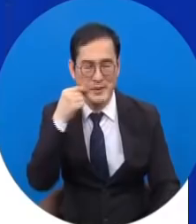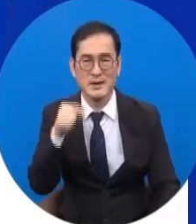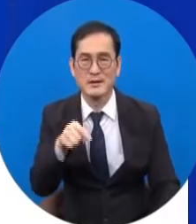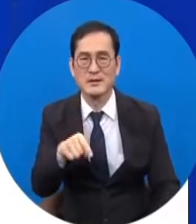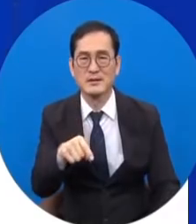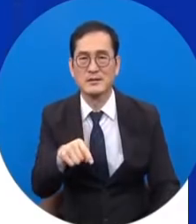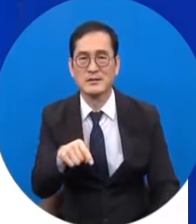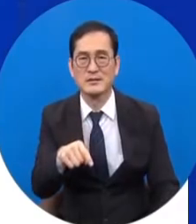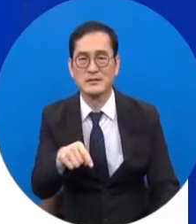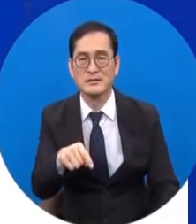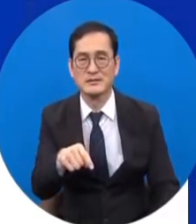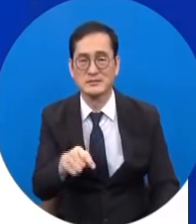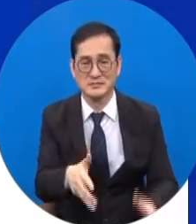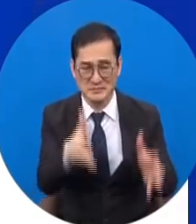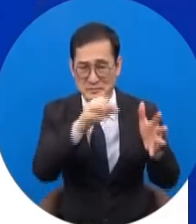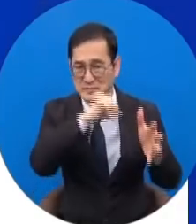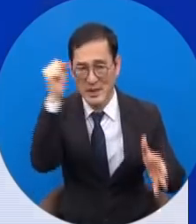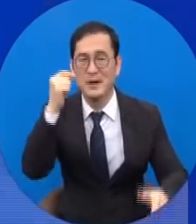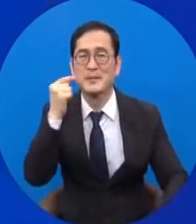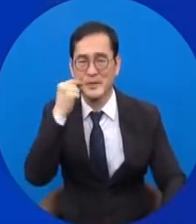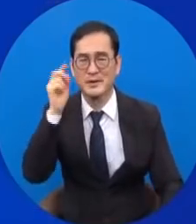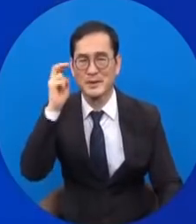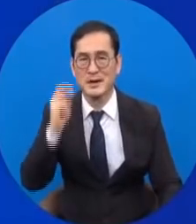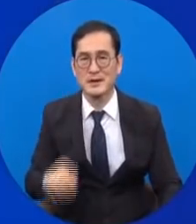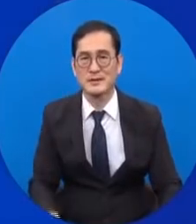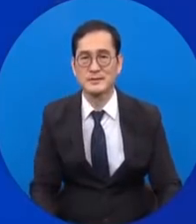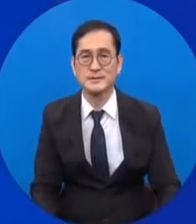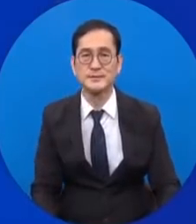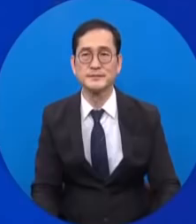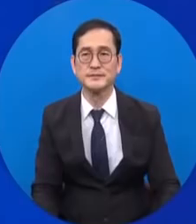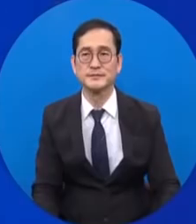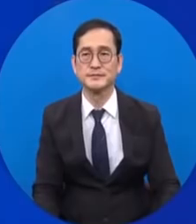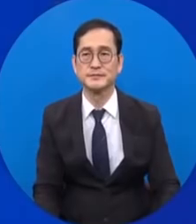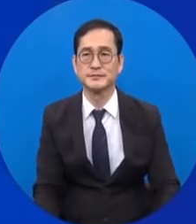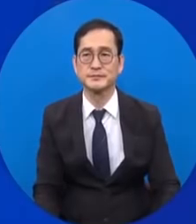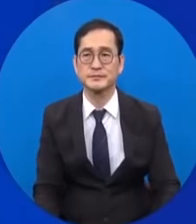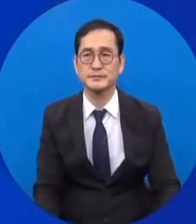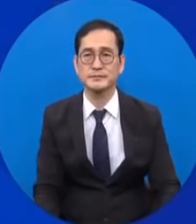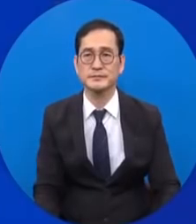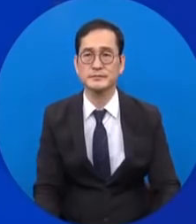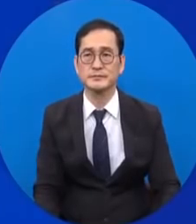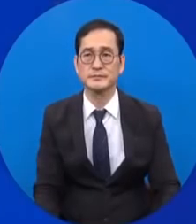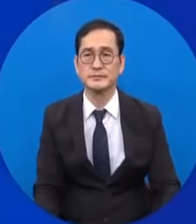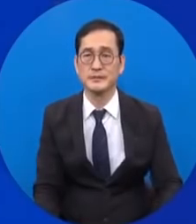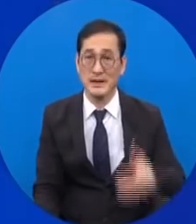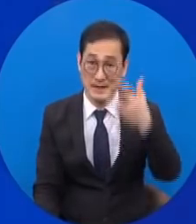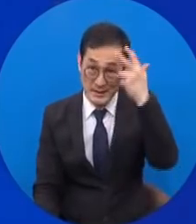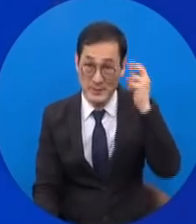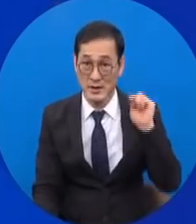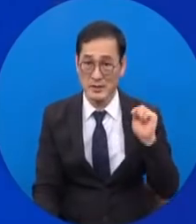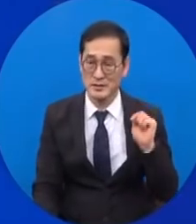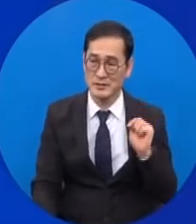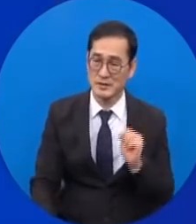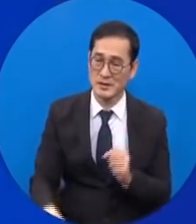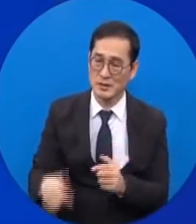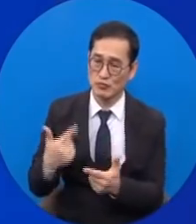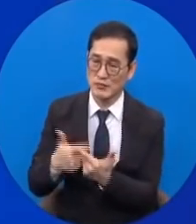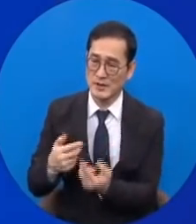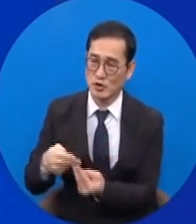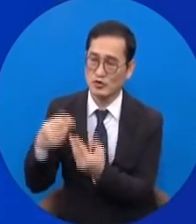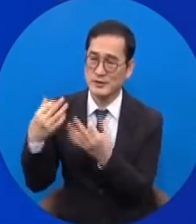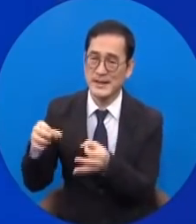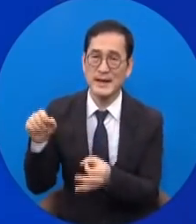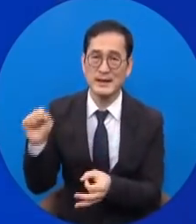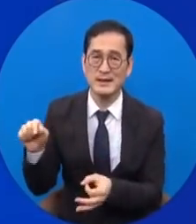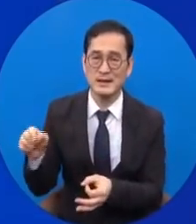지난 달에 진행됐던 tv 토론에서도 윤석열 후보를 향해 서 부산저축은행 무마 의혹 공세를 펼쳐